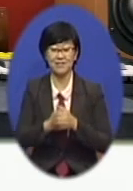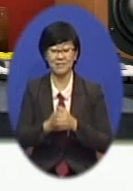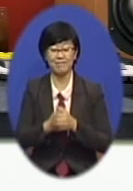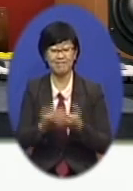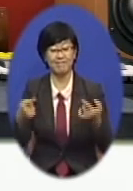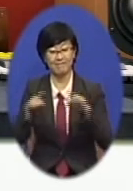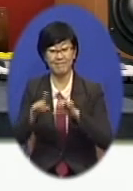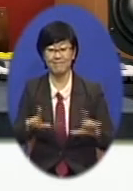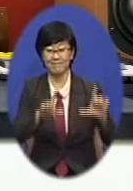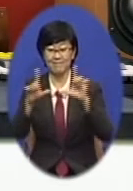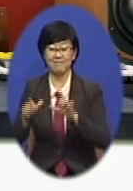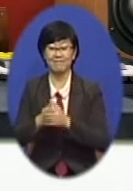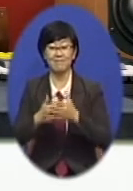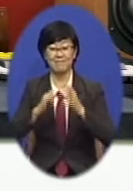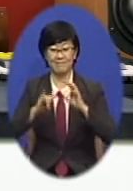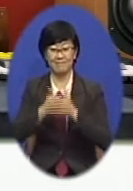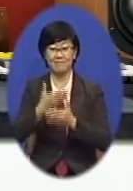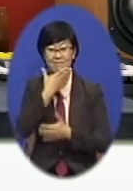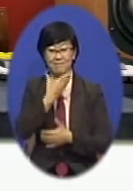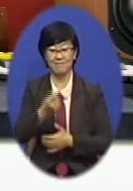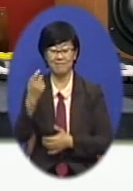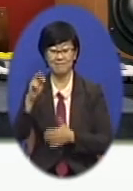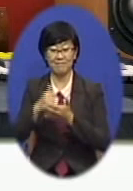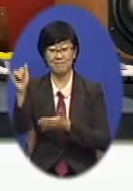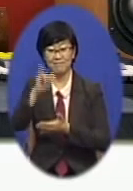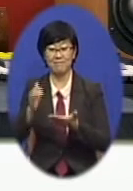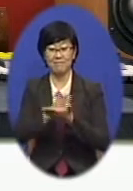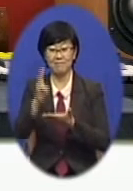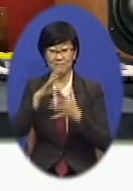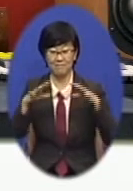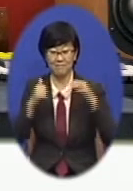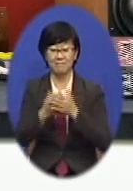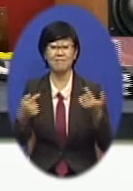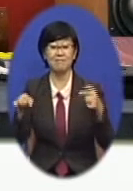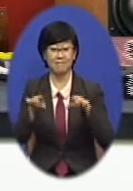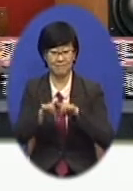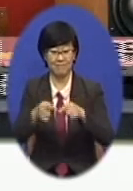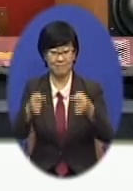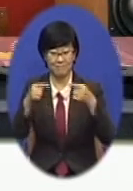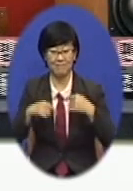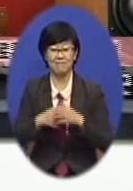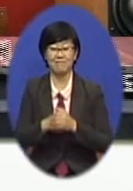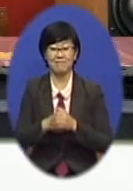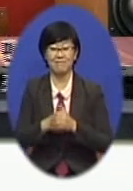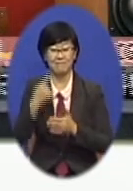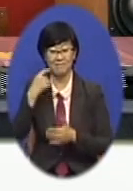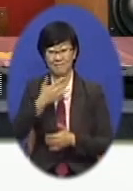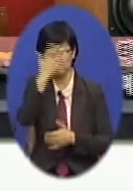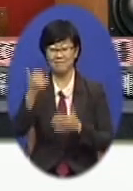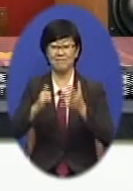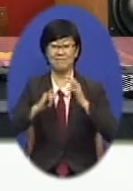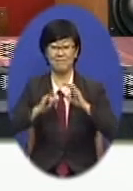더불어 함께하는 세상을 산다면 복지TV 전국 나눔 노래자랑을 또 함께 네. 한다면 얼마나